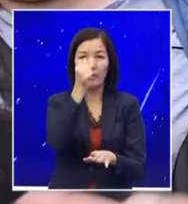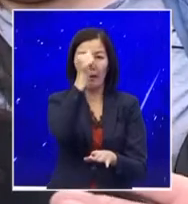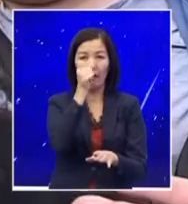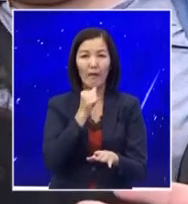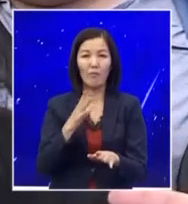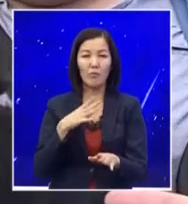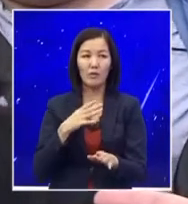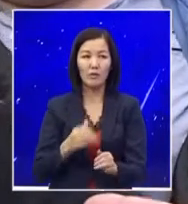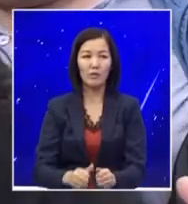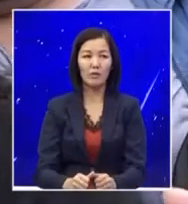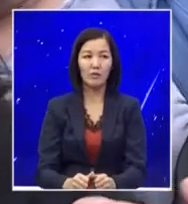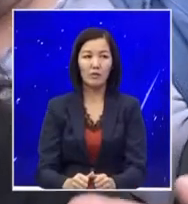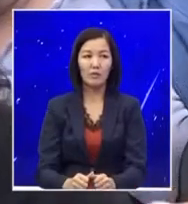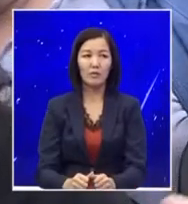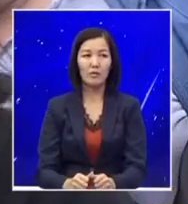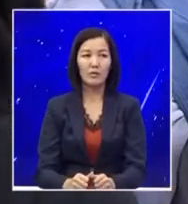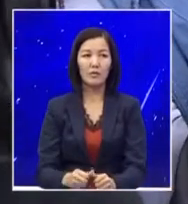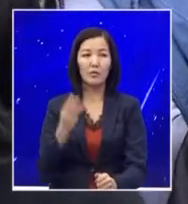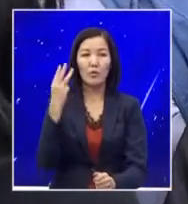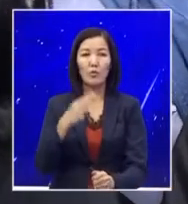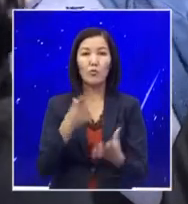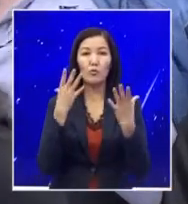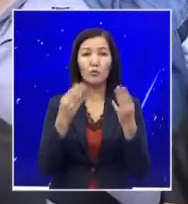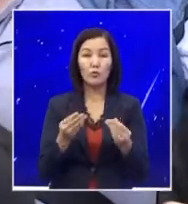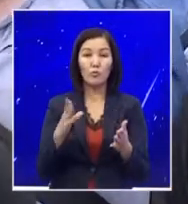тұрғанды жүріз біледі ғой, ал уже 30-30-ға жақындап қалды, 30 күнге